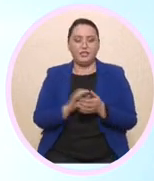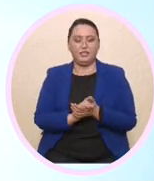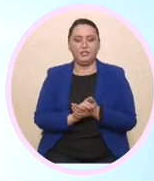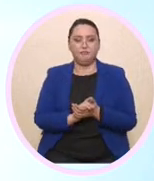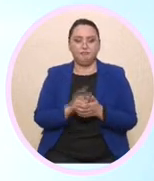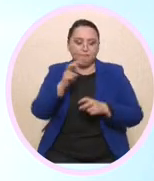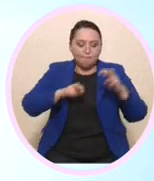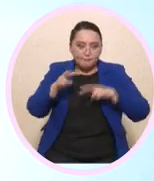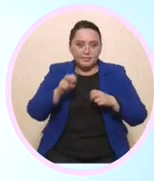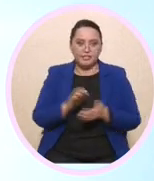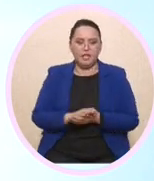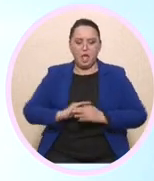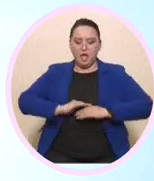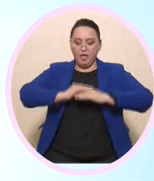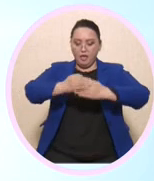гудас дэвсэж өгсөн.